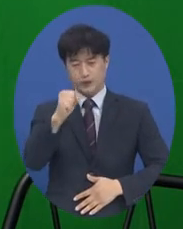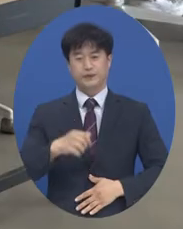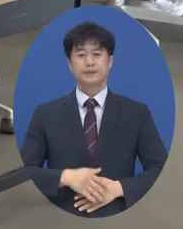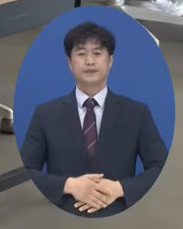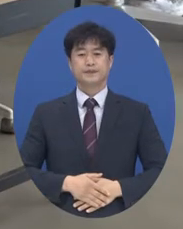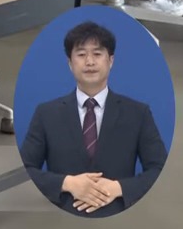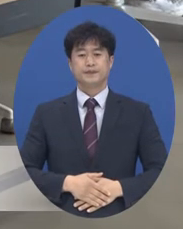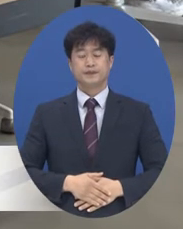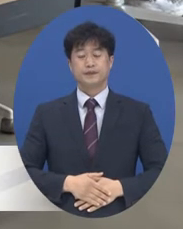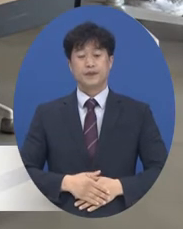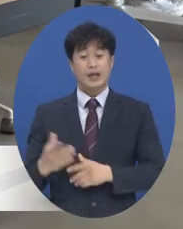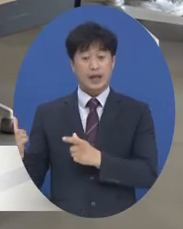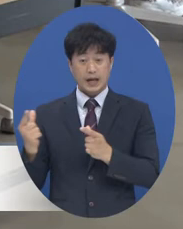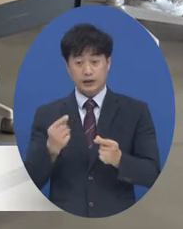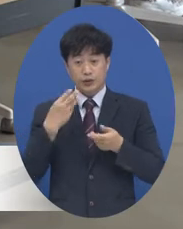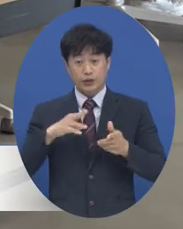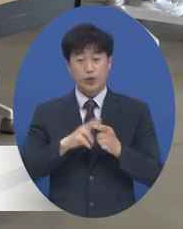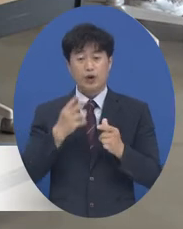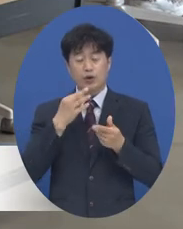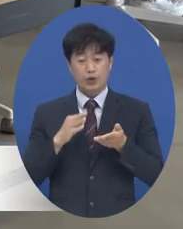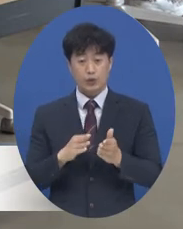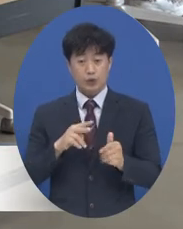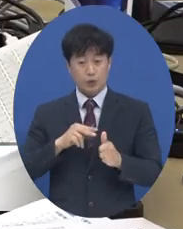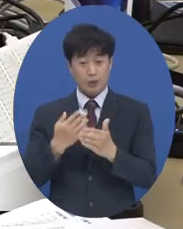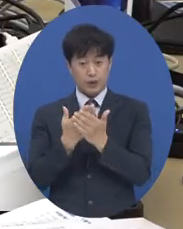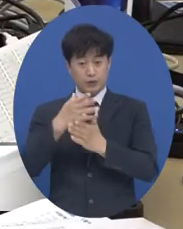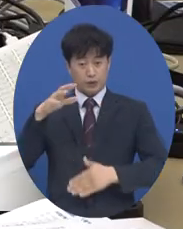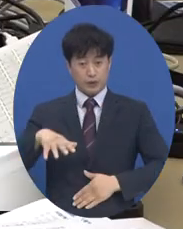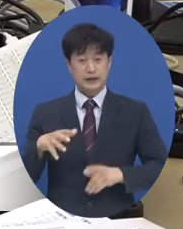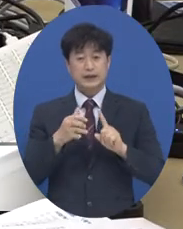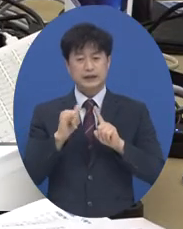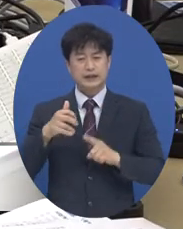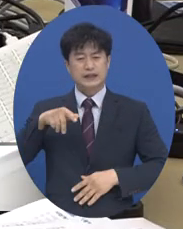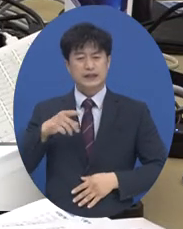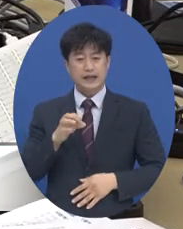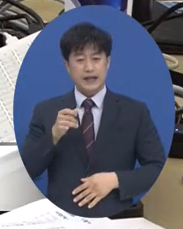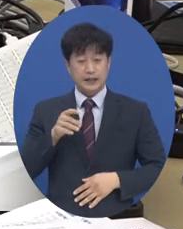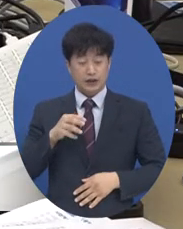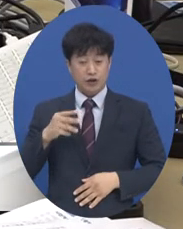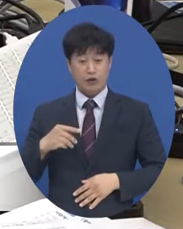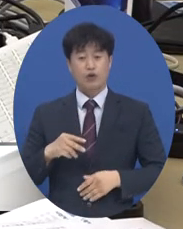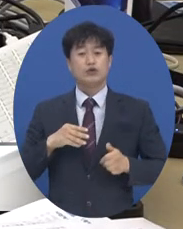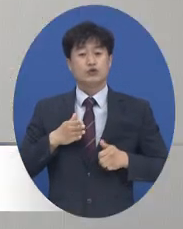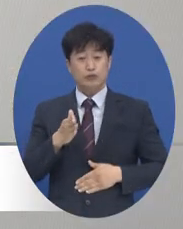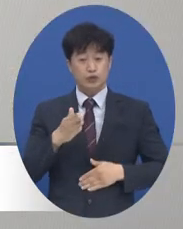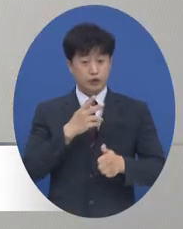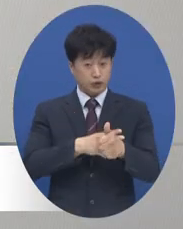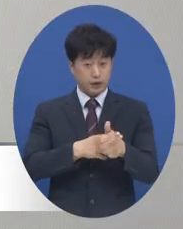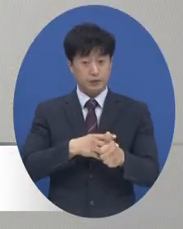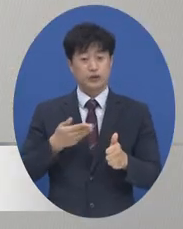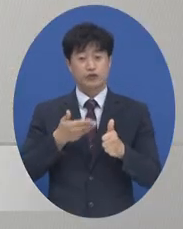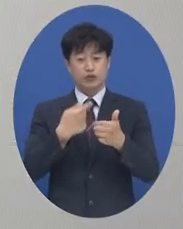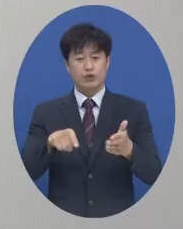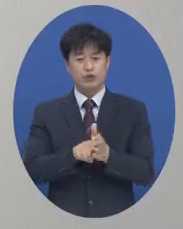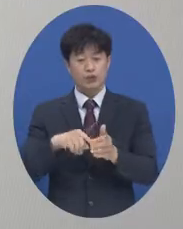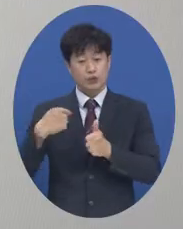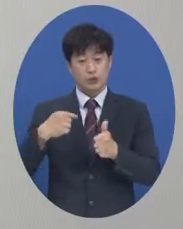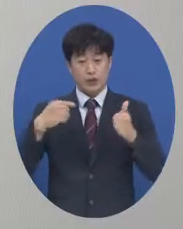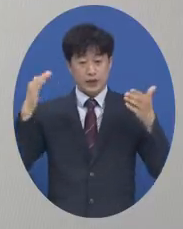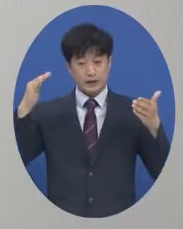뿌듯해지고 이렇게 경기도와 경기 콘텐츠 진흥원이 1인 크리에이터 전문 강사를 양성하기 위해 교육생을